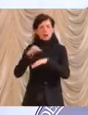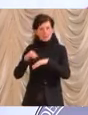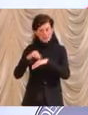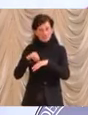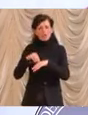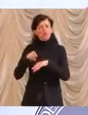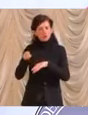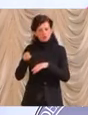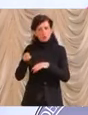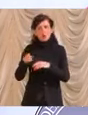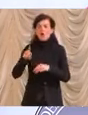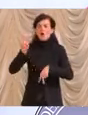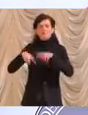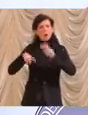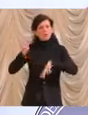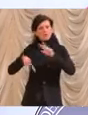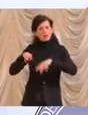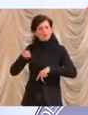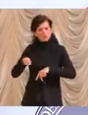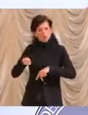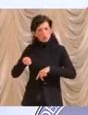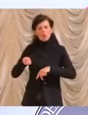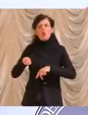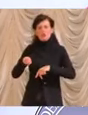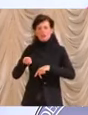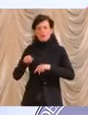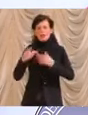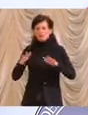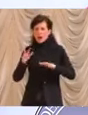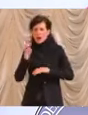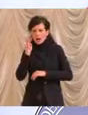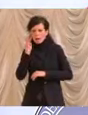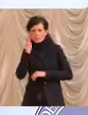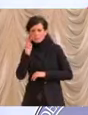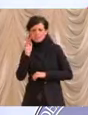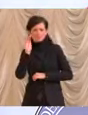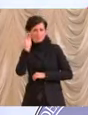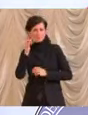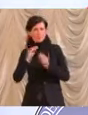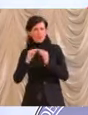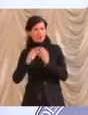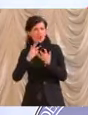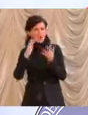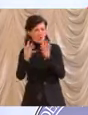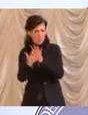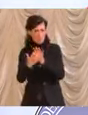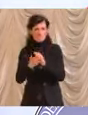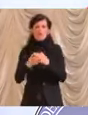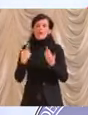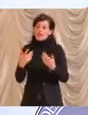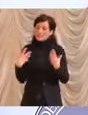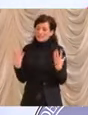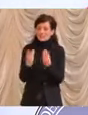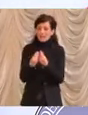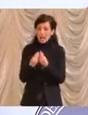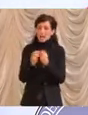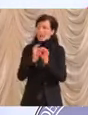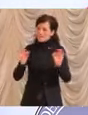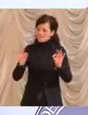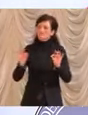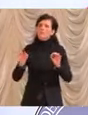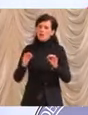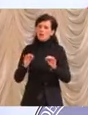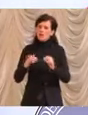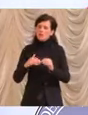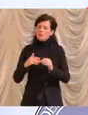sta valutando anche in questa prospettiva e poi valuteremo insieme. Quello che possiamo, quale indirizzo generale,